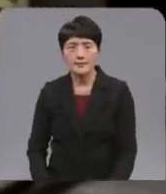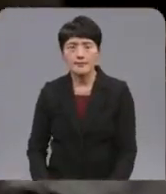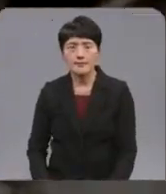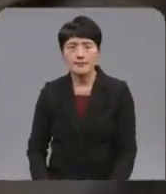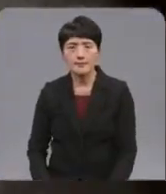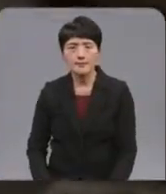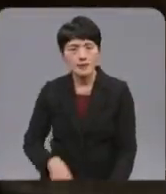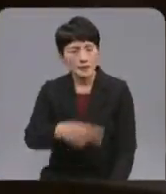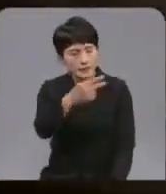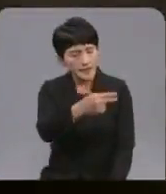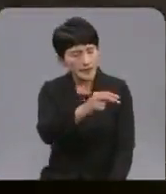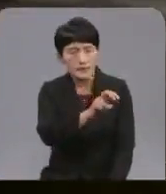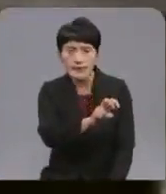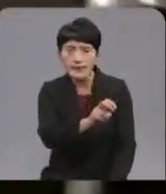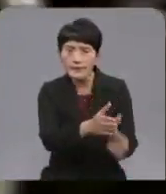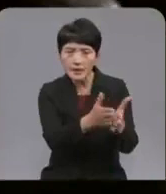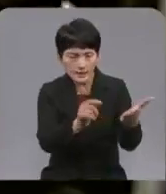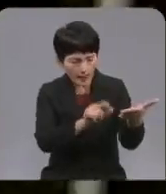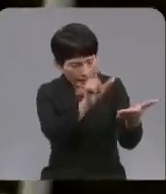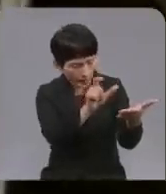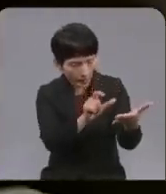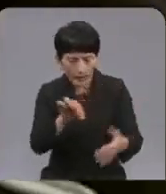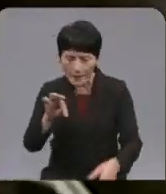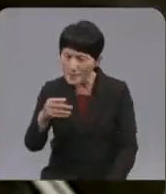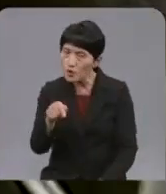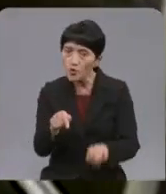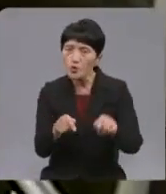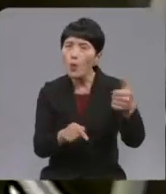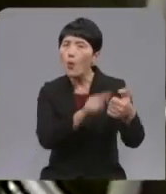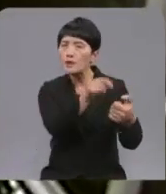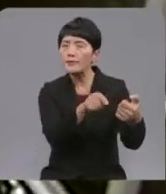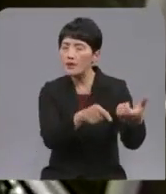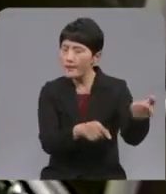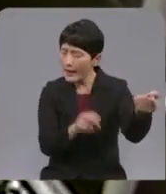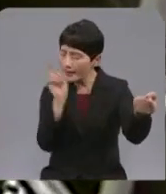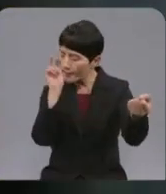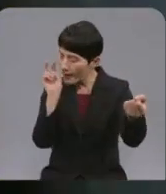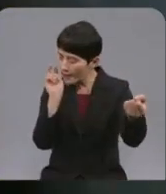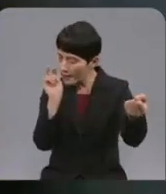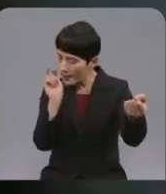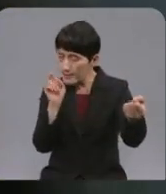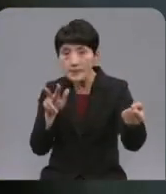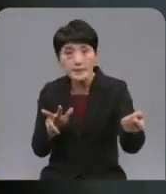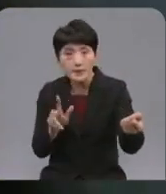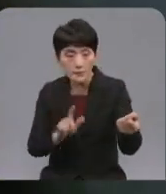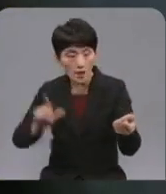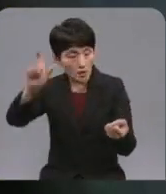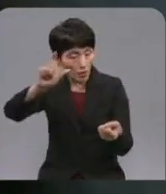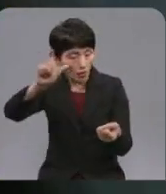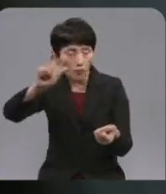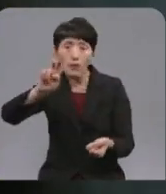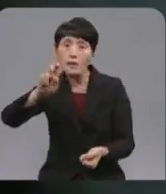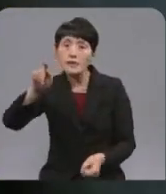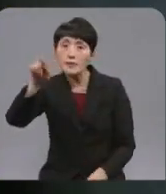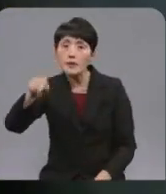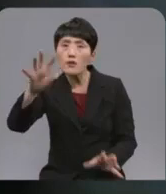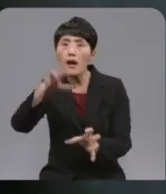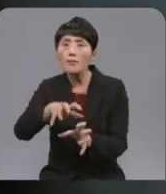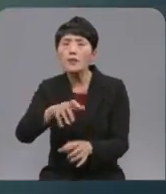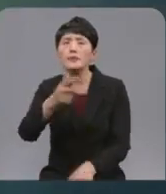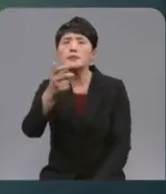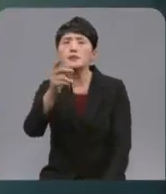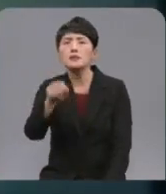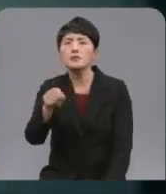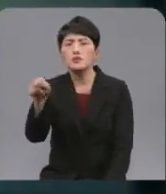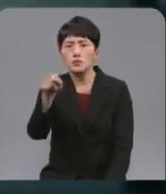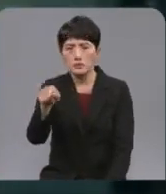理、铀浓缩项目等，拥有70余公斤布和大量高浓缩铀。根据2020年白皮书，北韩